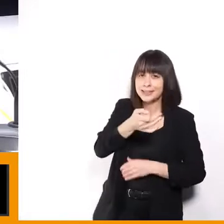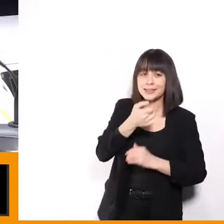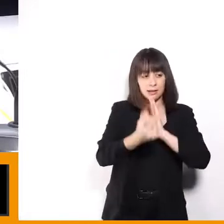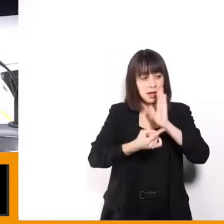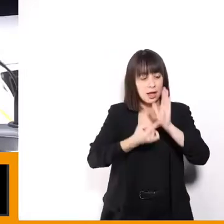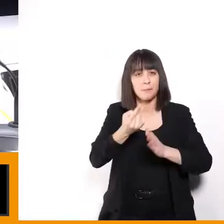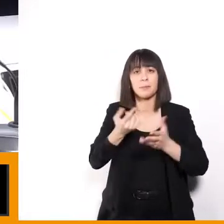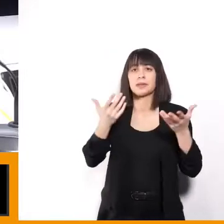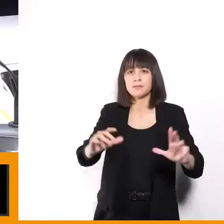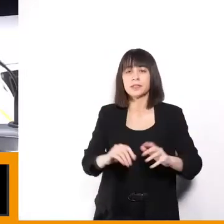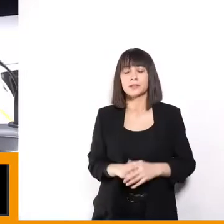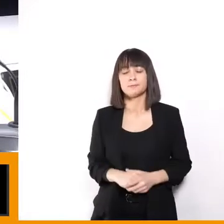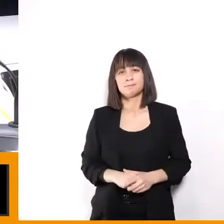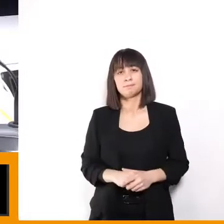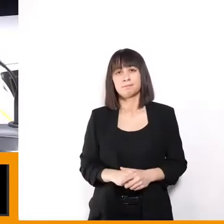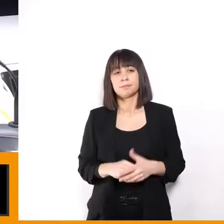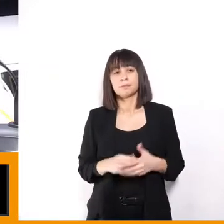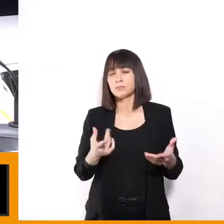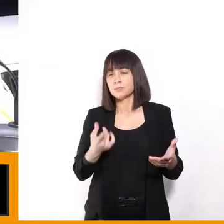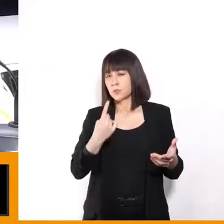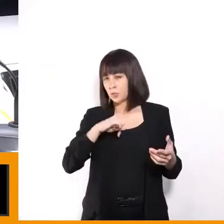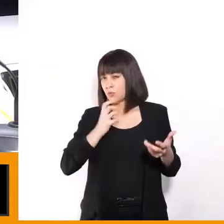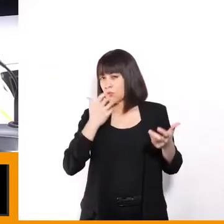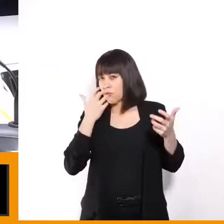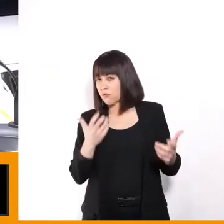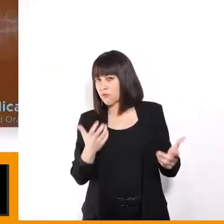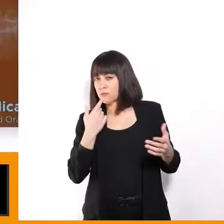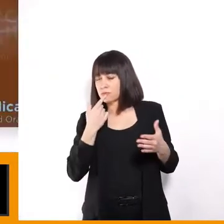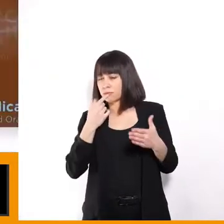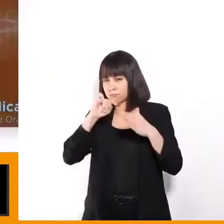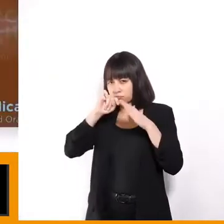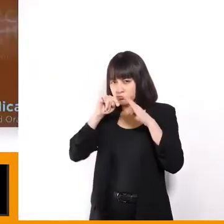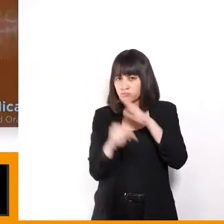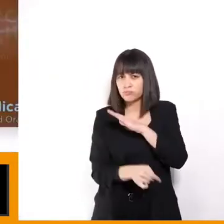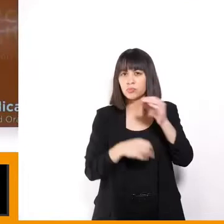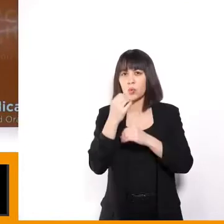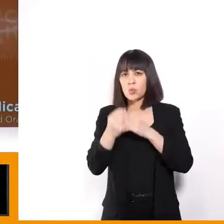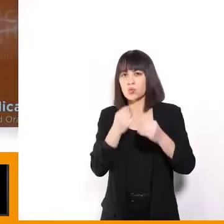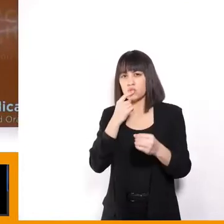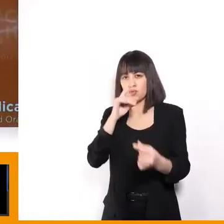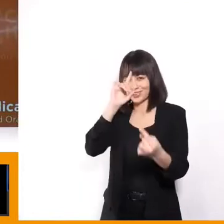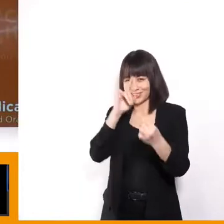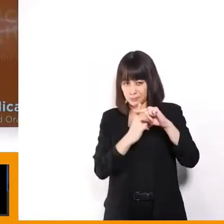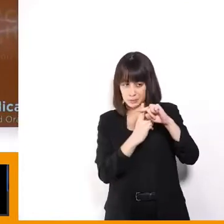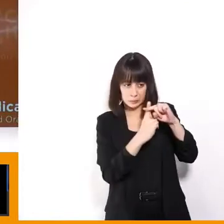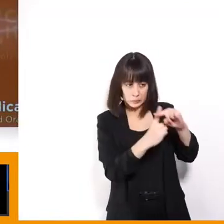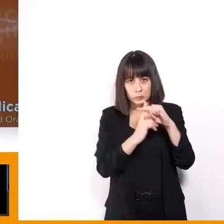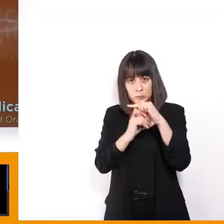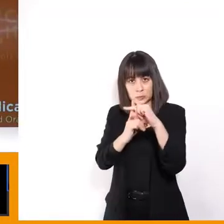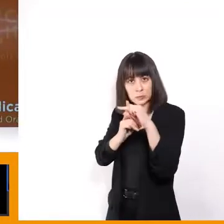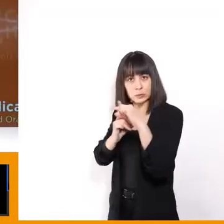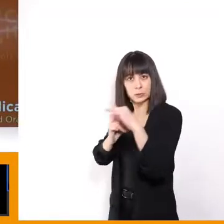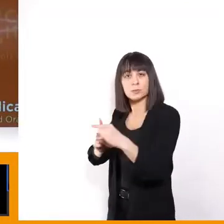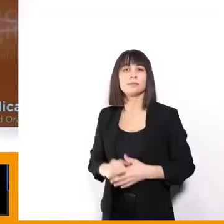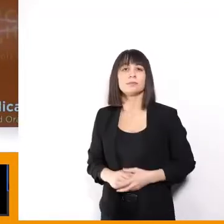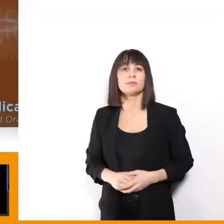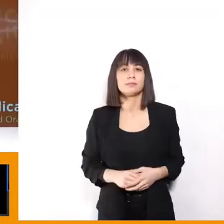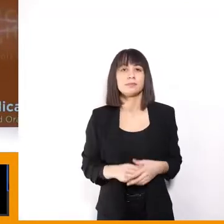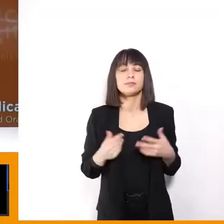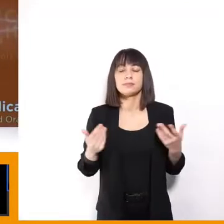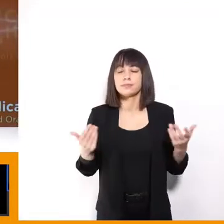on souhaitait pointer avec vous ou aller plus loin sur un certain nombre de sujets, et on va